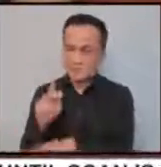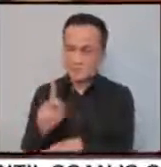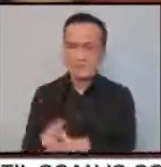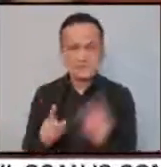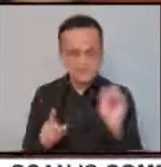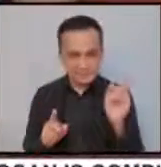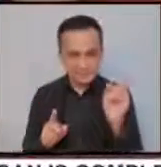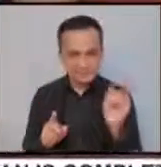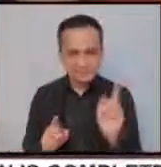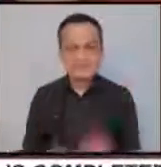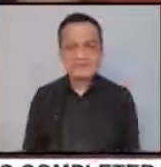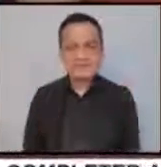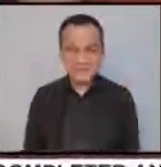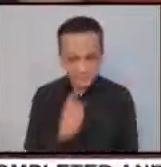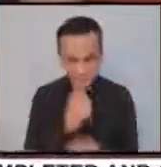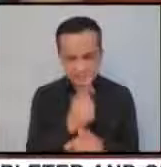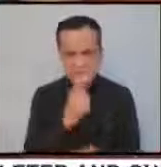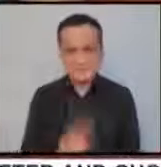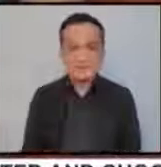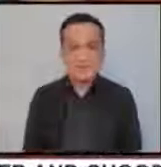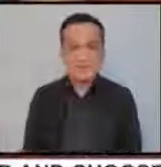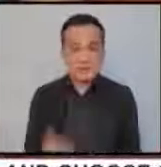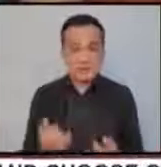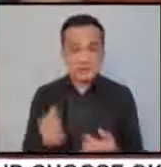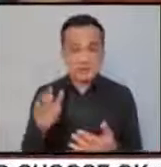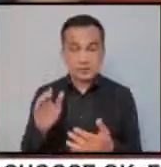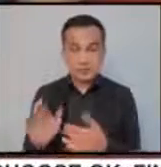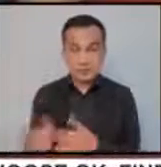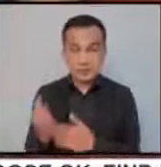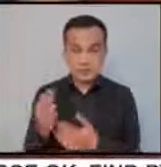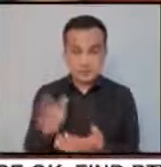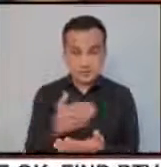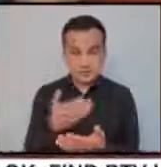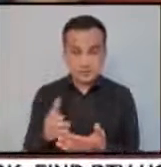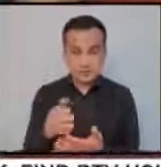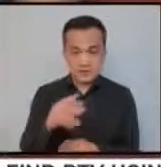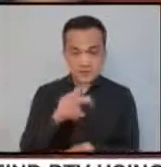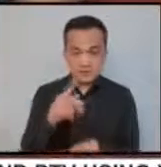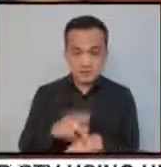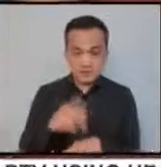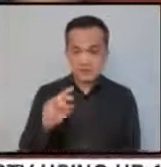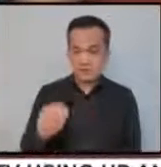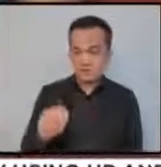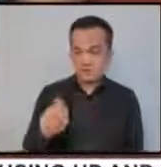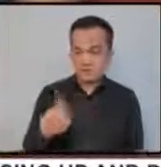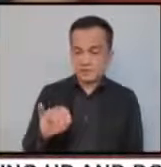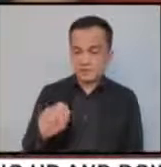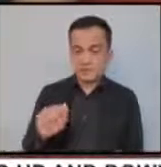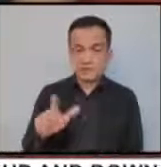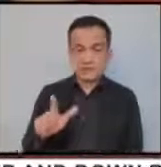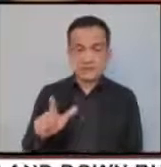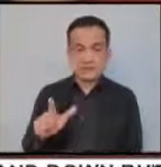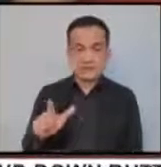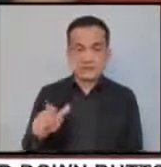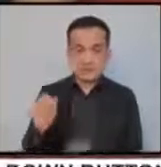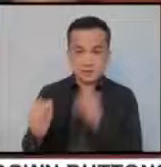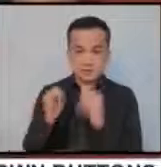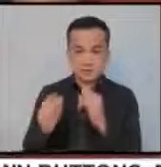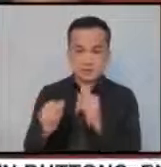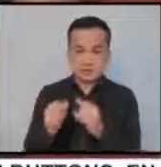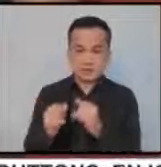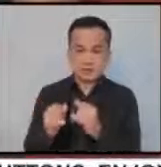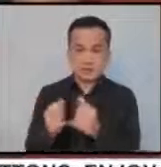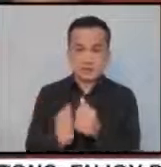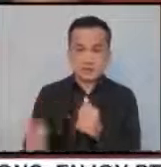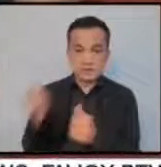umaga para sa magaganap na concert ng Philippine Madrigal Singers, makakapanayan po natin ang Administrative Manager ng Philippine Madrigal